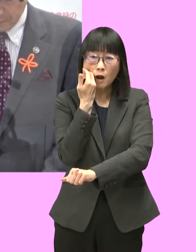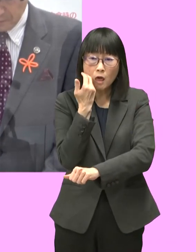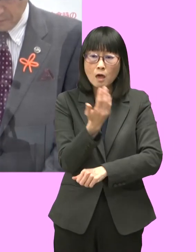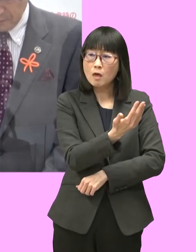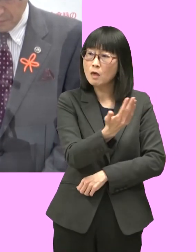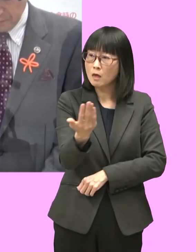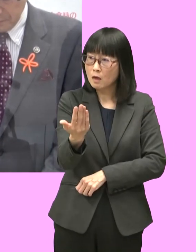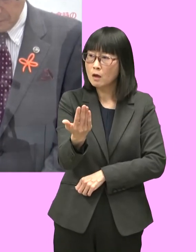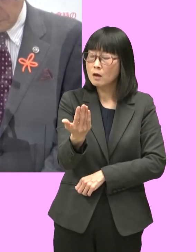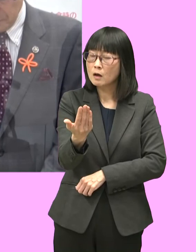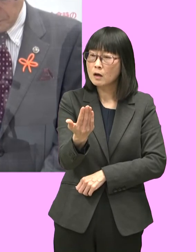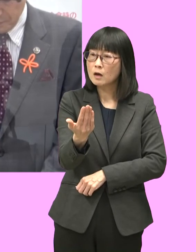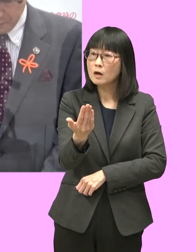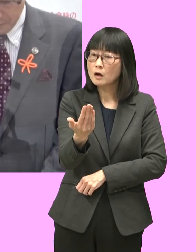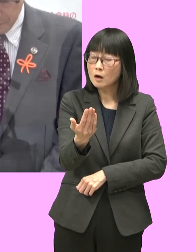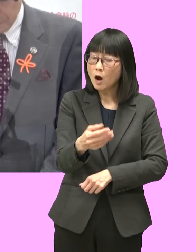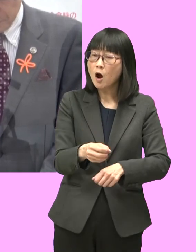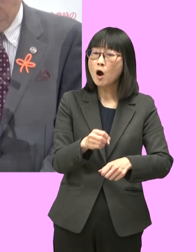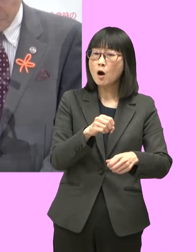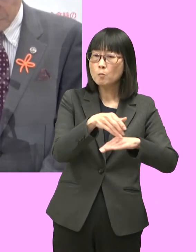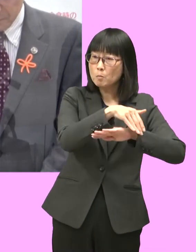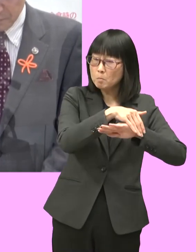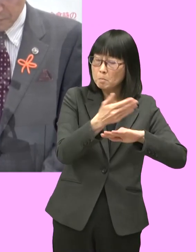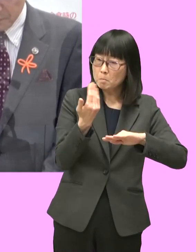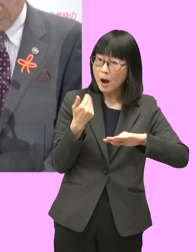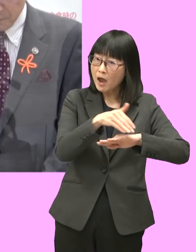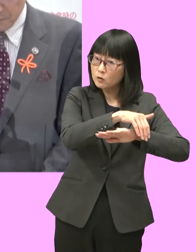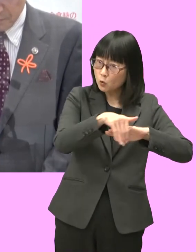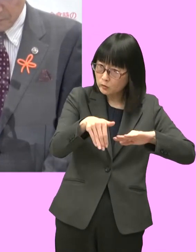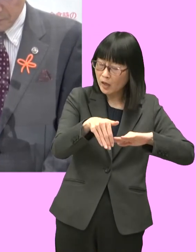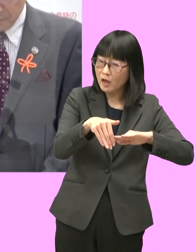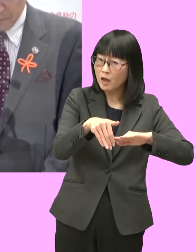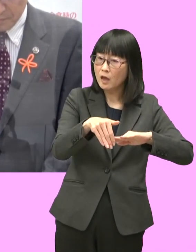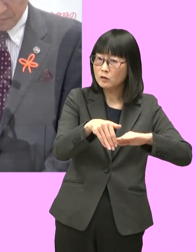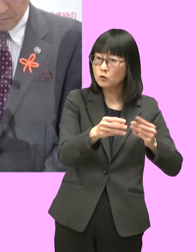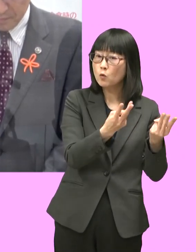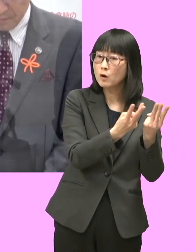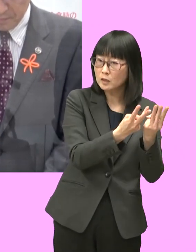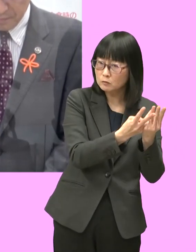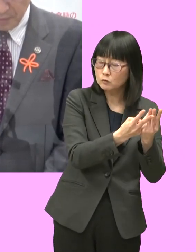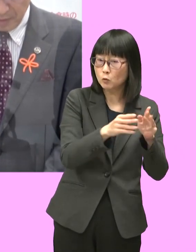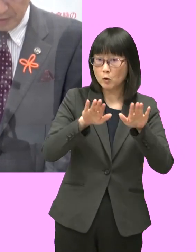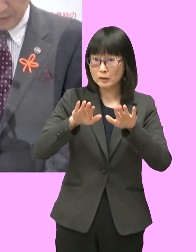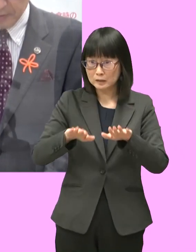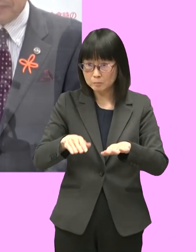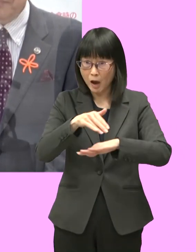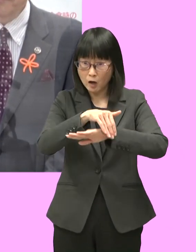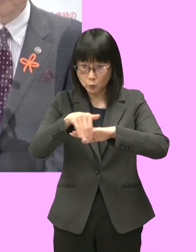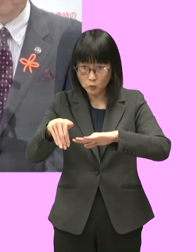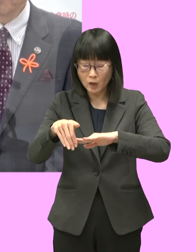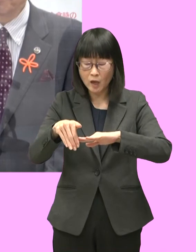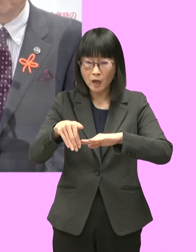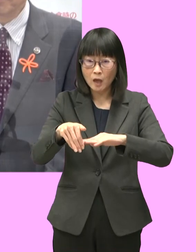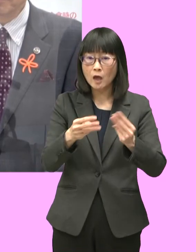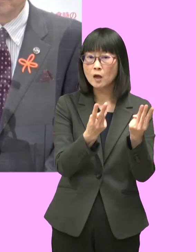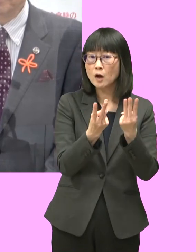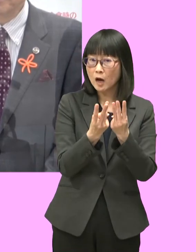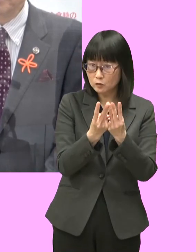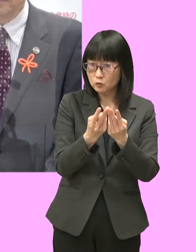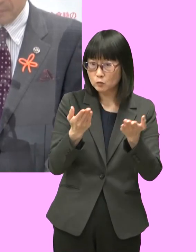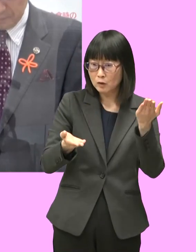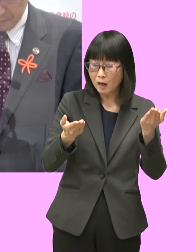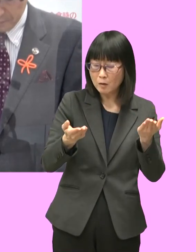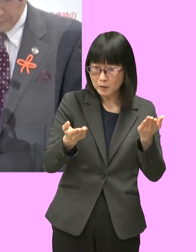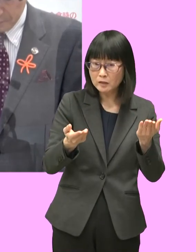定していた2月後半に始まる対象者よりも増えているということで、 はい、 これは普通